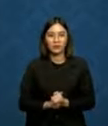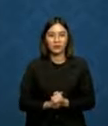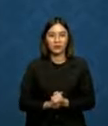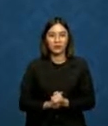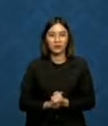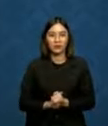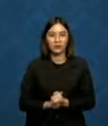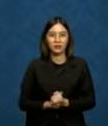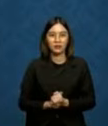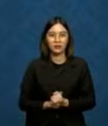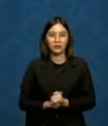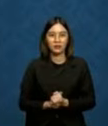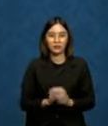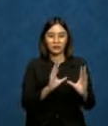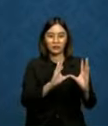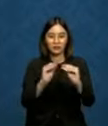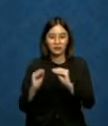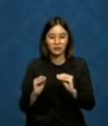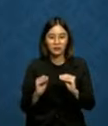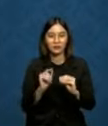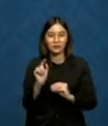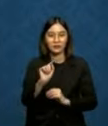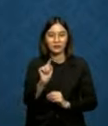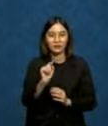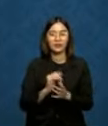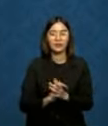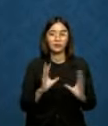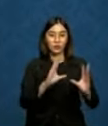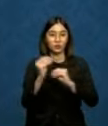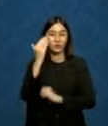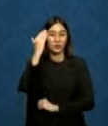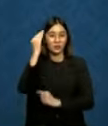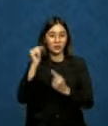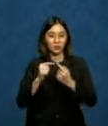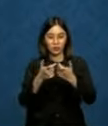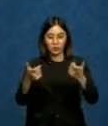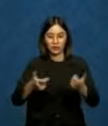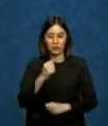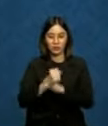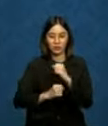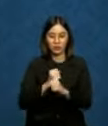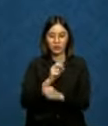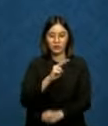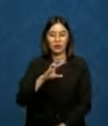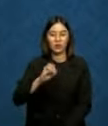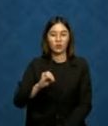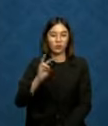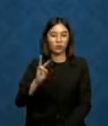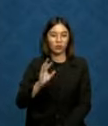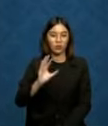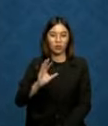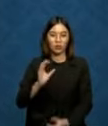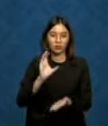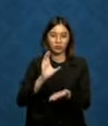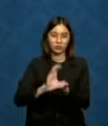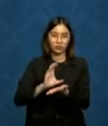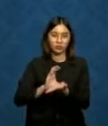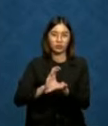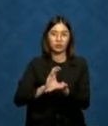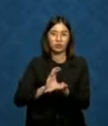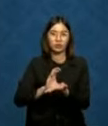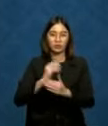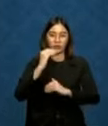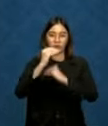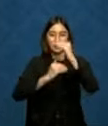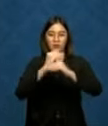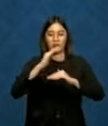ครับครับที่ประชุมครับเป็นอันว่าที่ประชุมรับทราบรายงานประจำปี2566นะครับของกองทุน